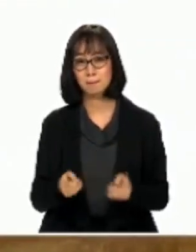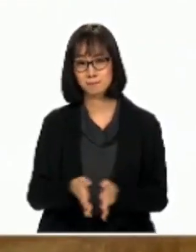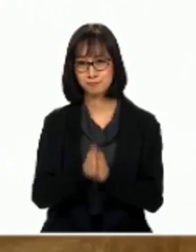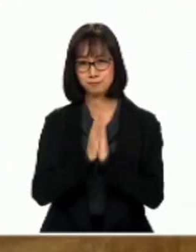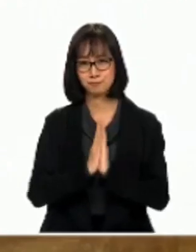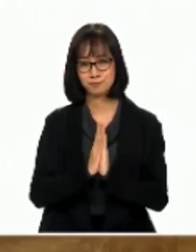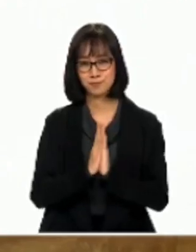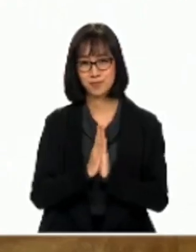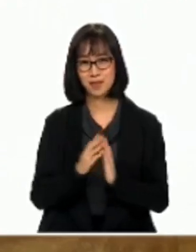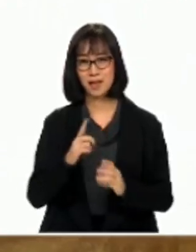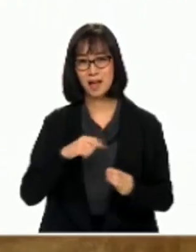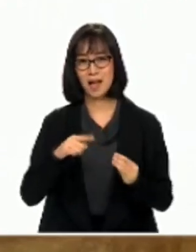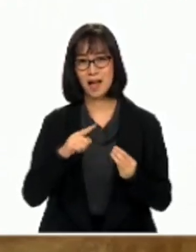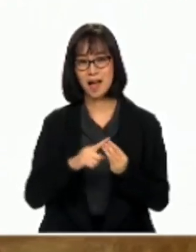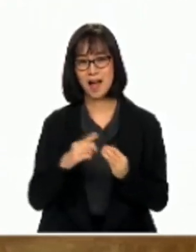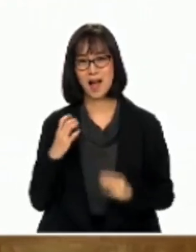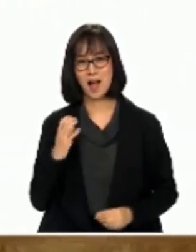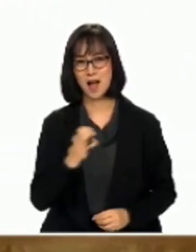sa cabinet meeting,